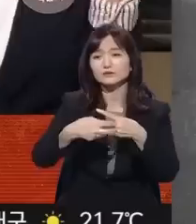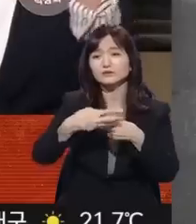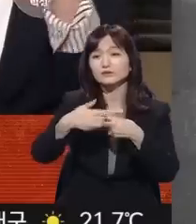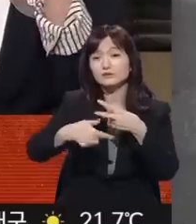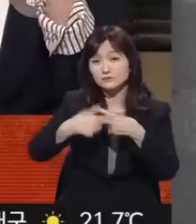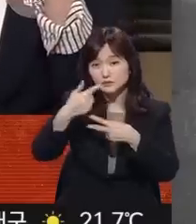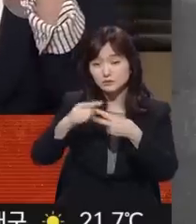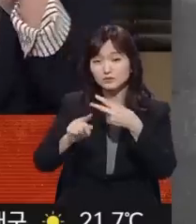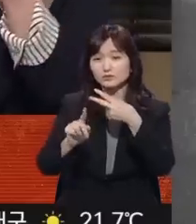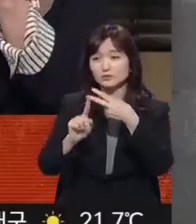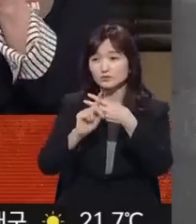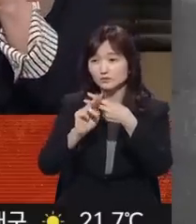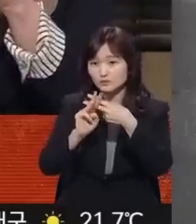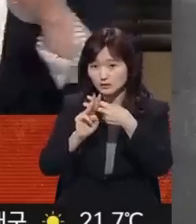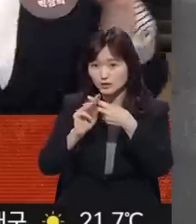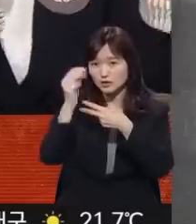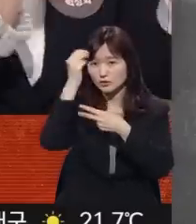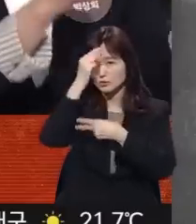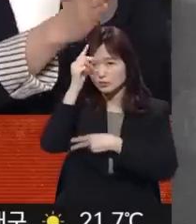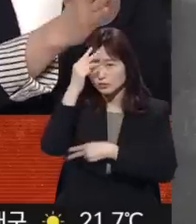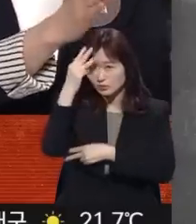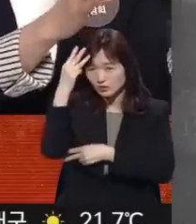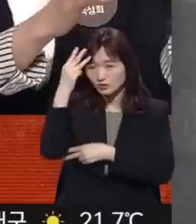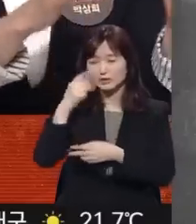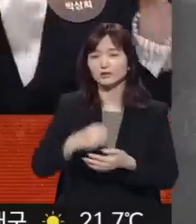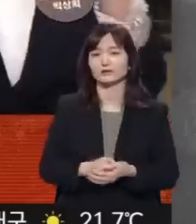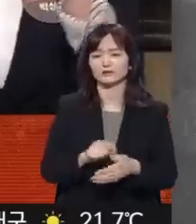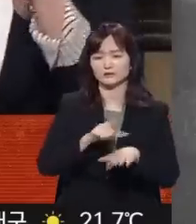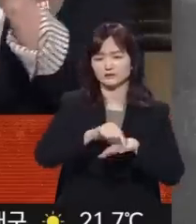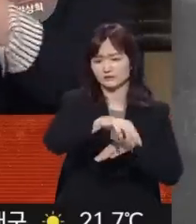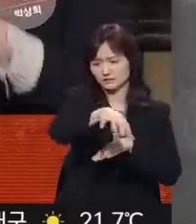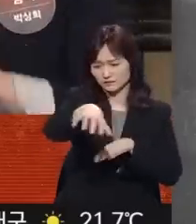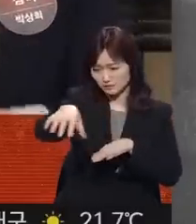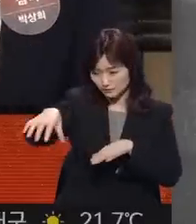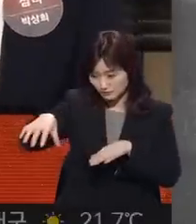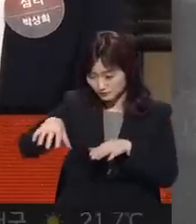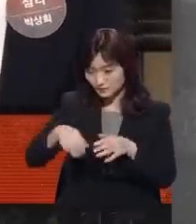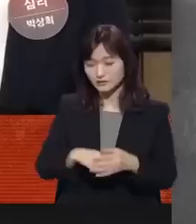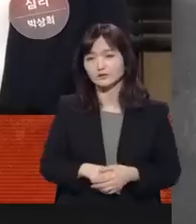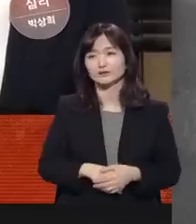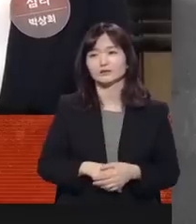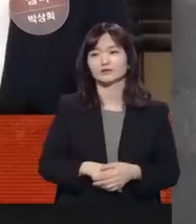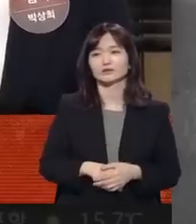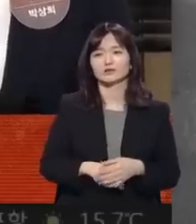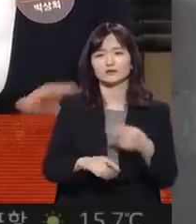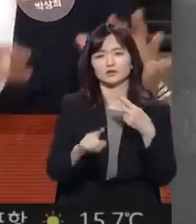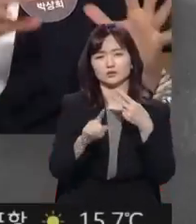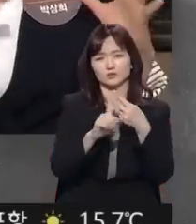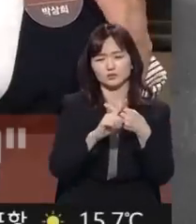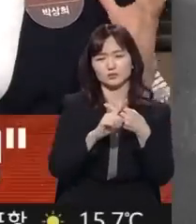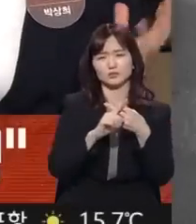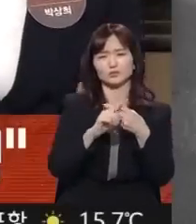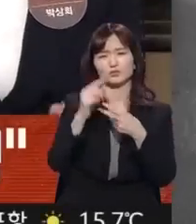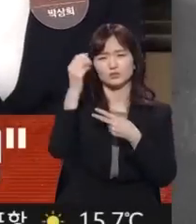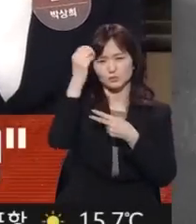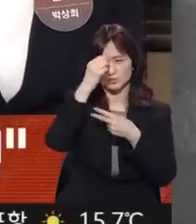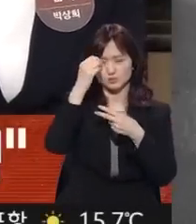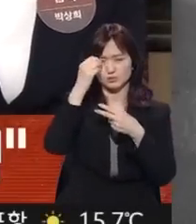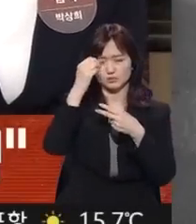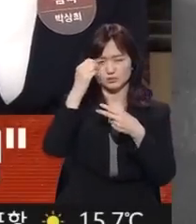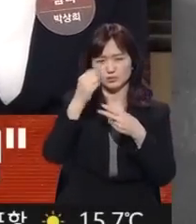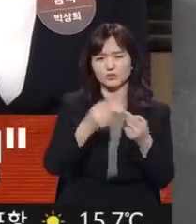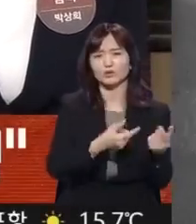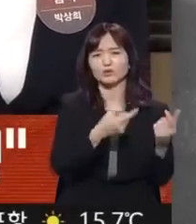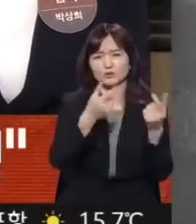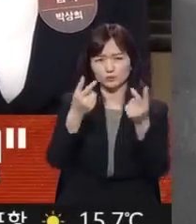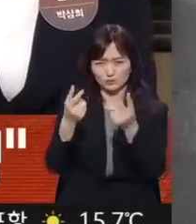이제 지방이고 지역이 좁아서 초등학교에 갔던 친구들이 그대로 중고등학교가 같이 올라갔대요. 예. 그러니까 12년 동안 이렇게 여러 가지